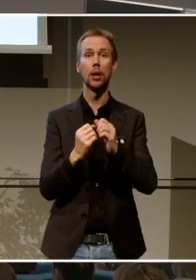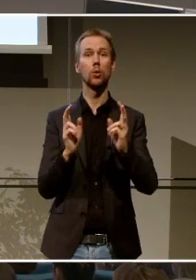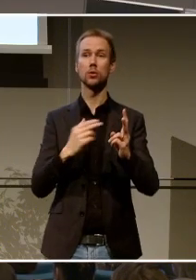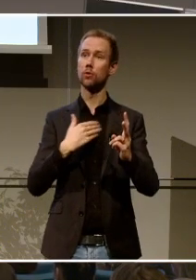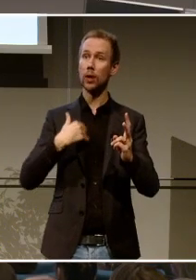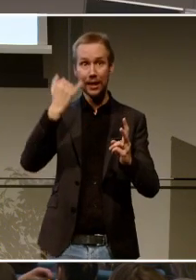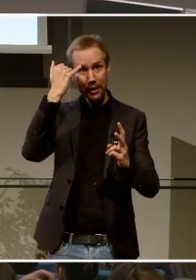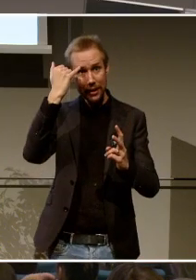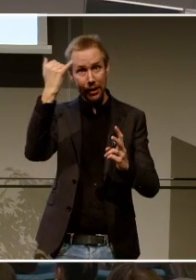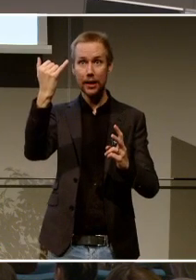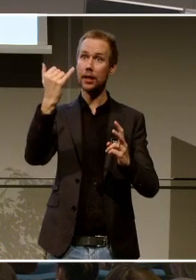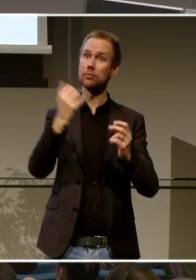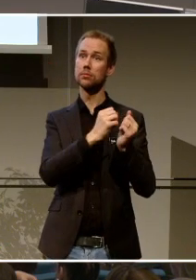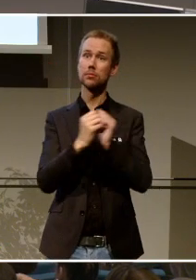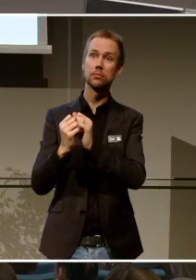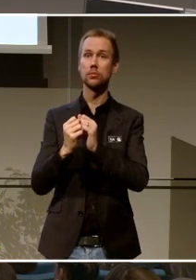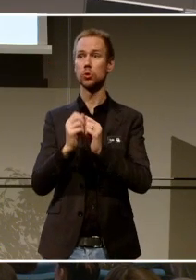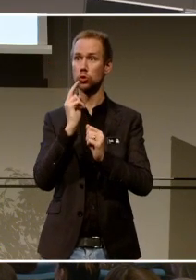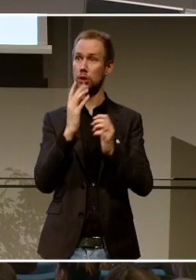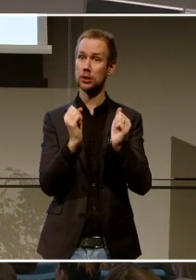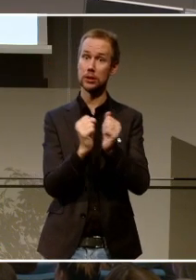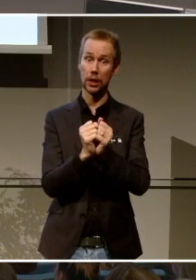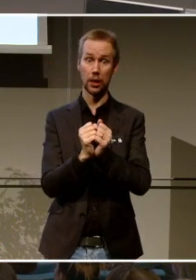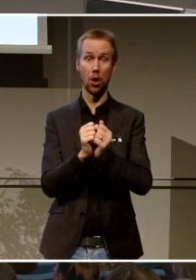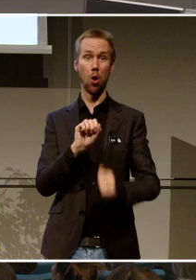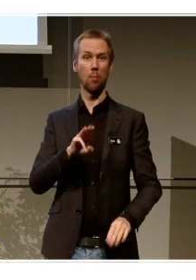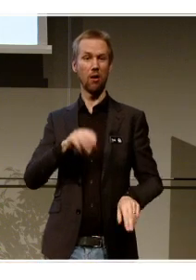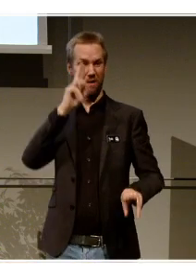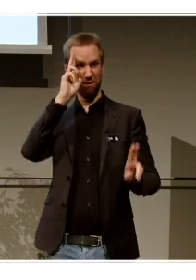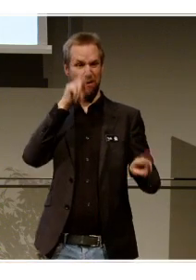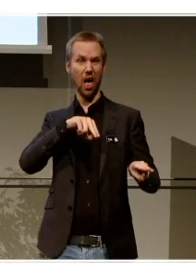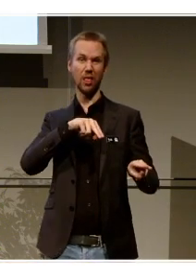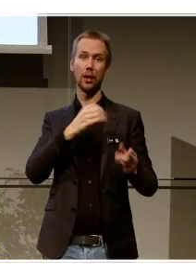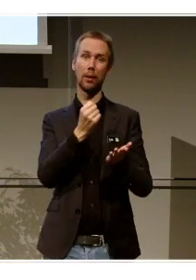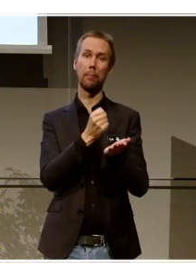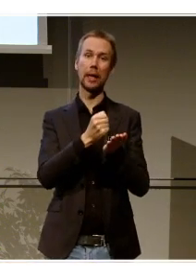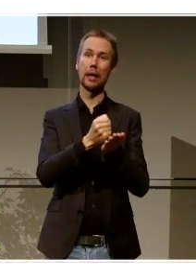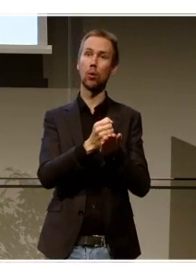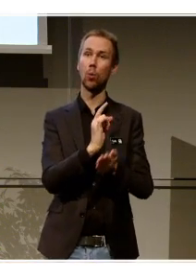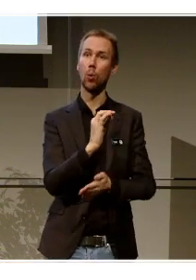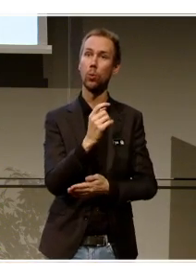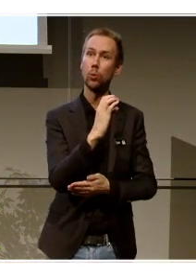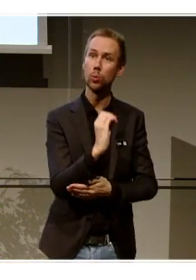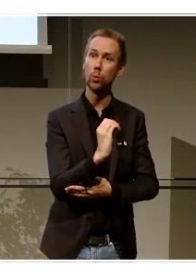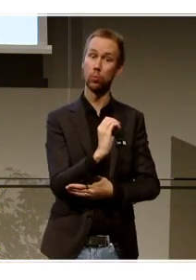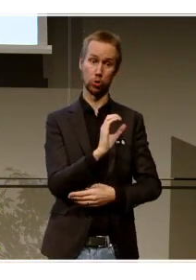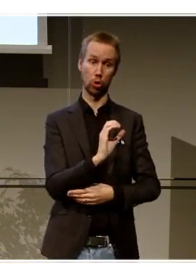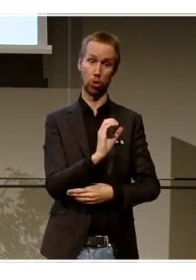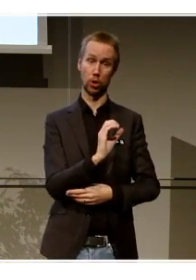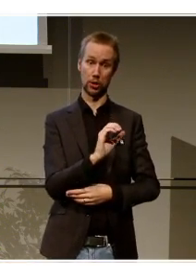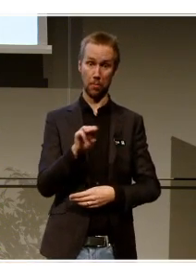tittat på bingolotto när vi kommer tillbaka på måndag morgon till jobbet och kan prata om det. Inte så ens att alla vet vad bingolotto är längre.